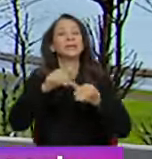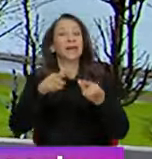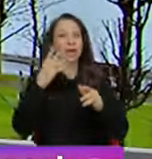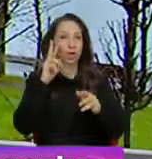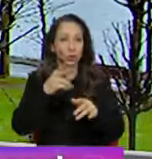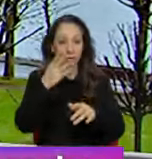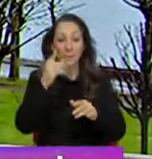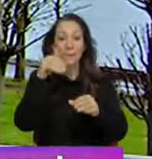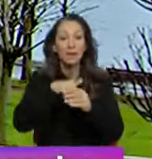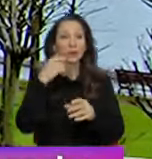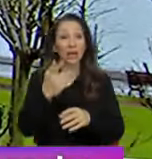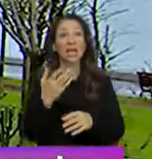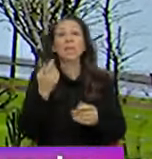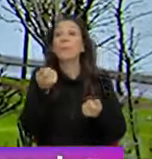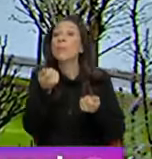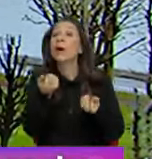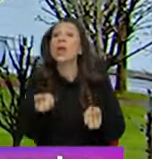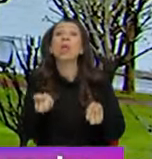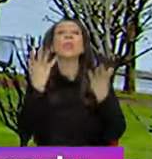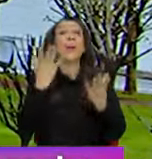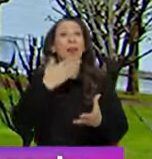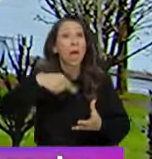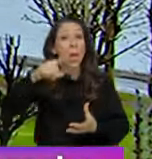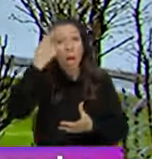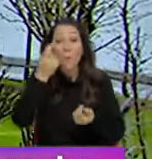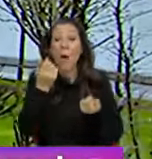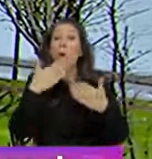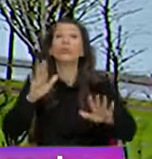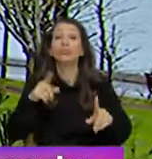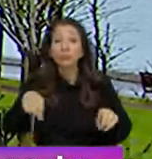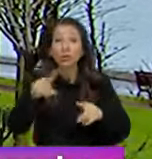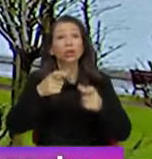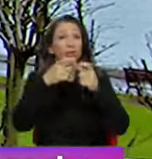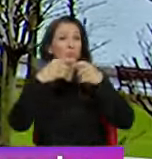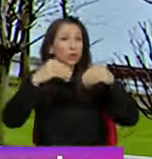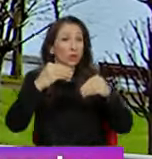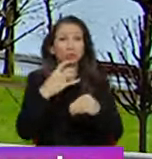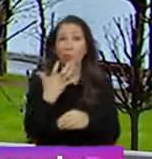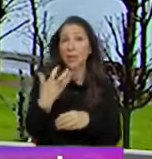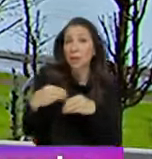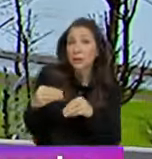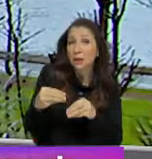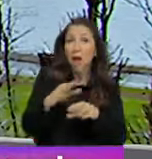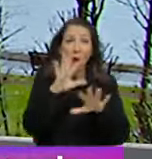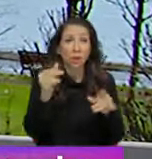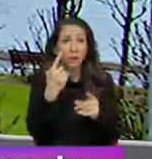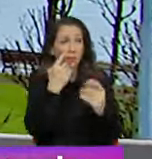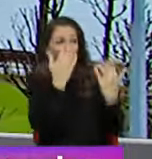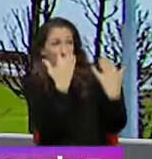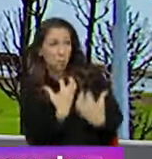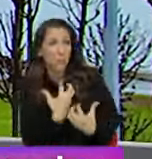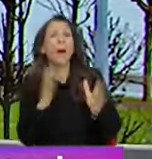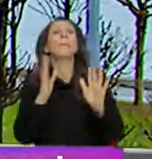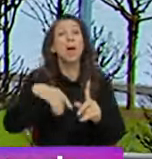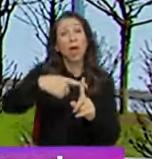Bir milletvekili söyledi geçinemeyen milyonlara emeklilere Eğer geçinemiyor hanızu de devletten beklemeyin